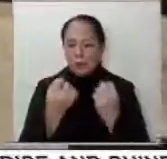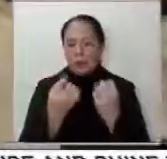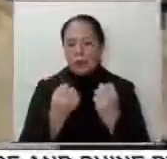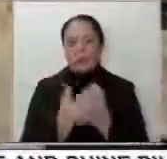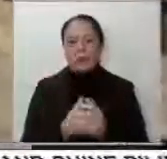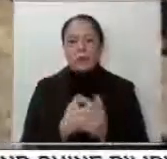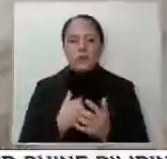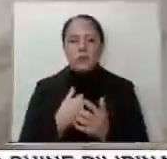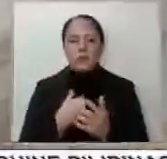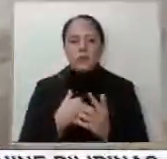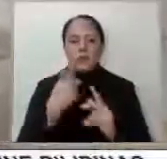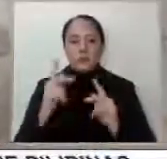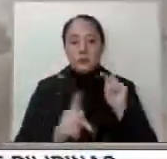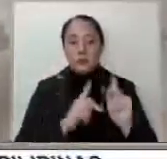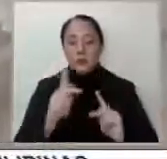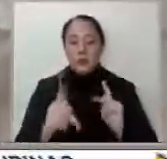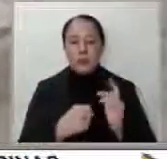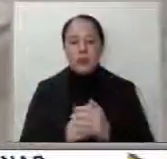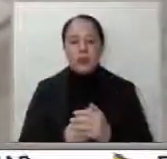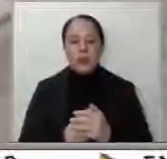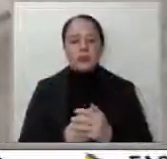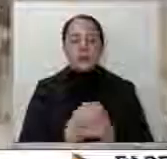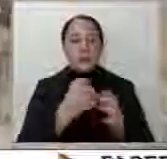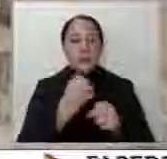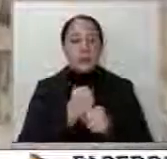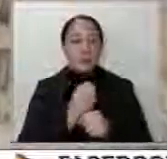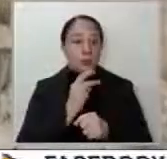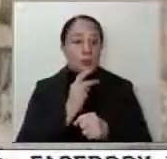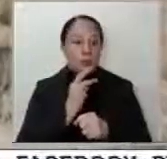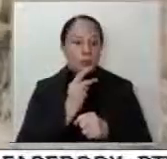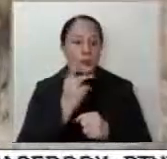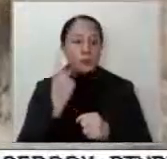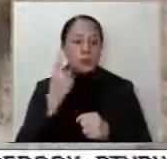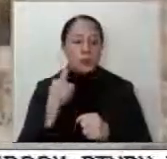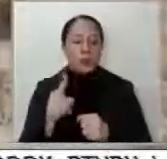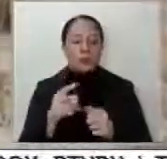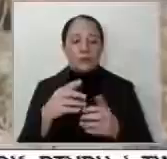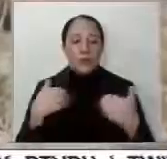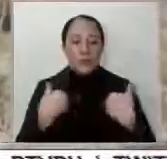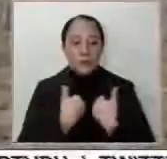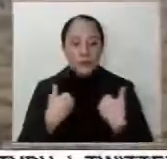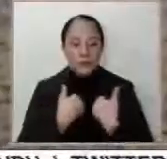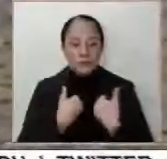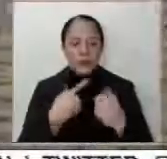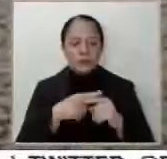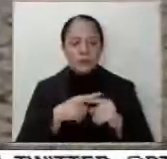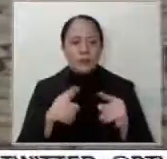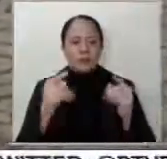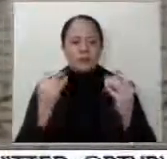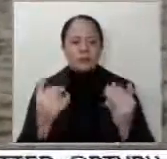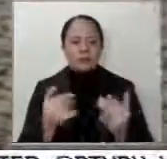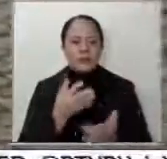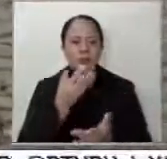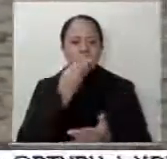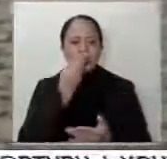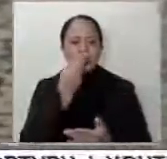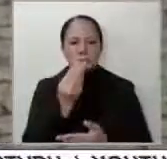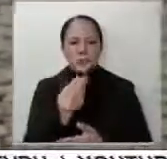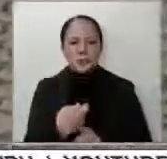ng tubig ang naturang reservoir para sa kanilang mga alagang hayop. Pero napakadalang na lang anila ang